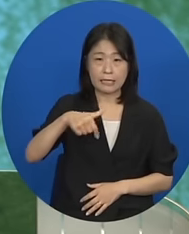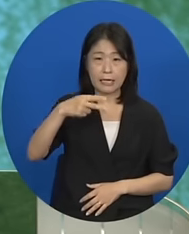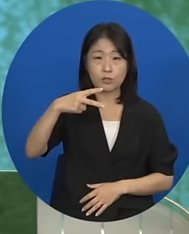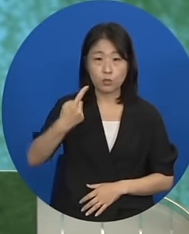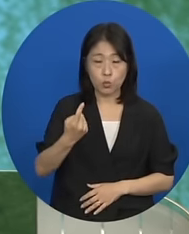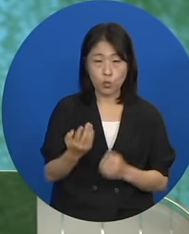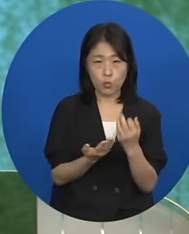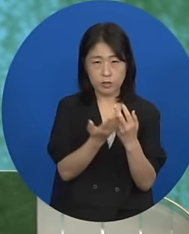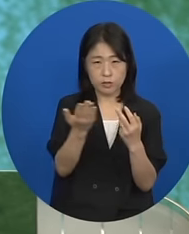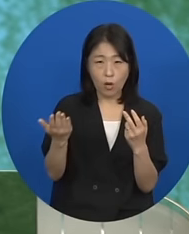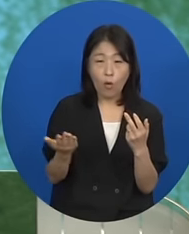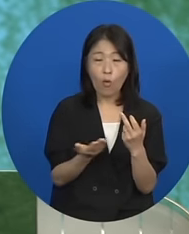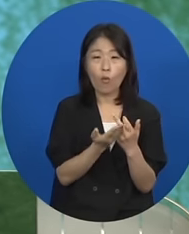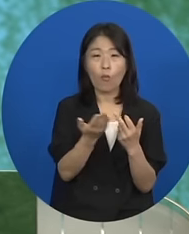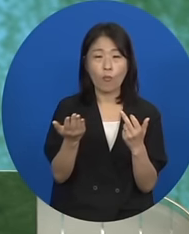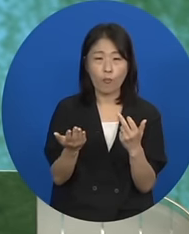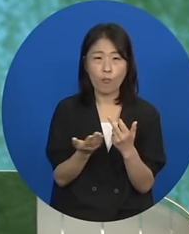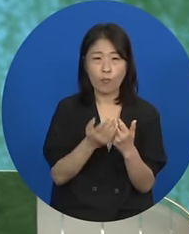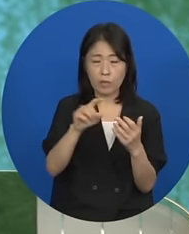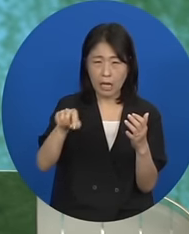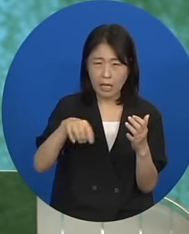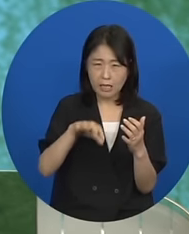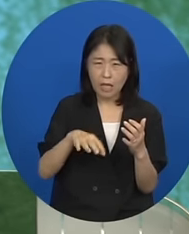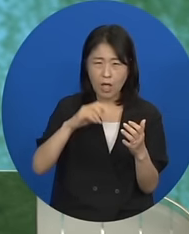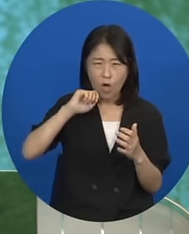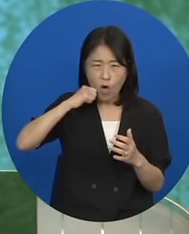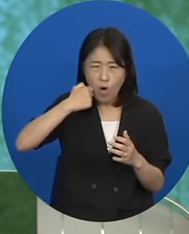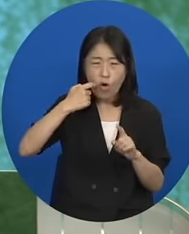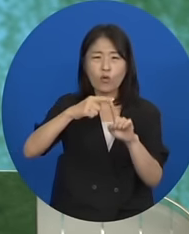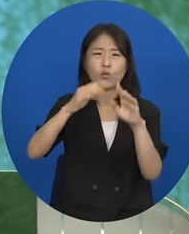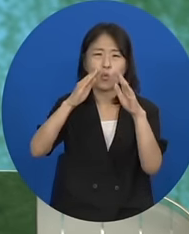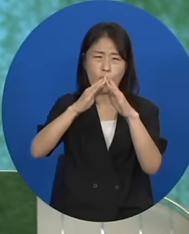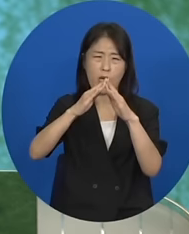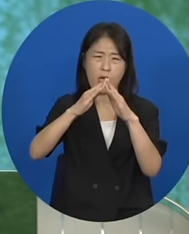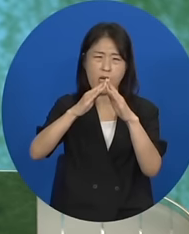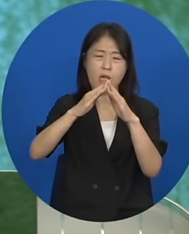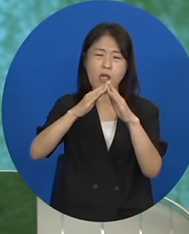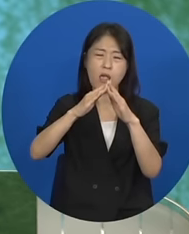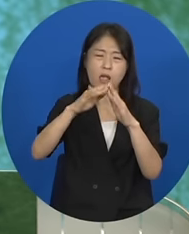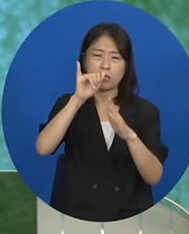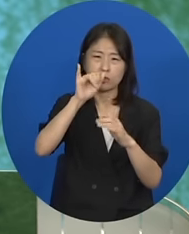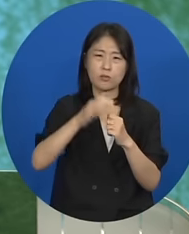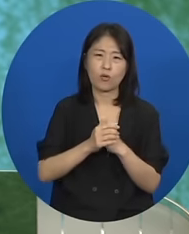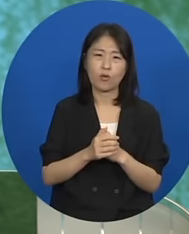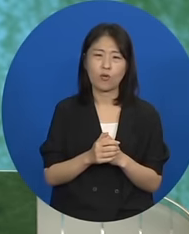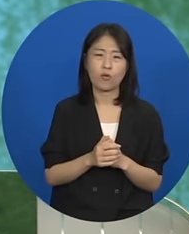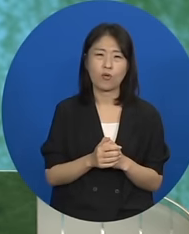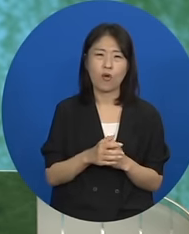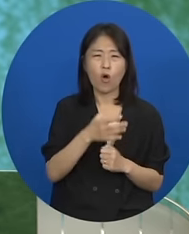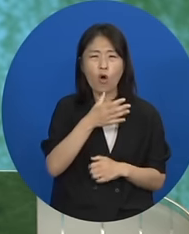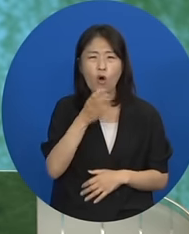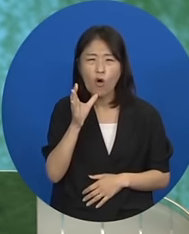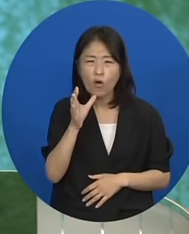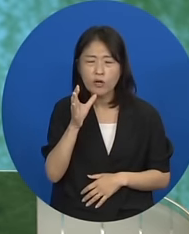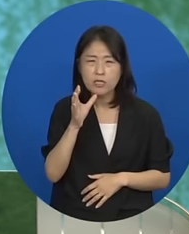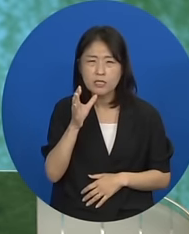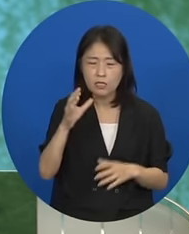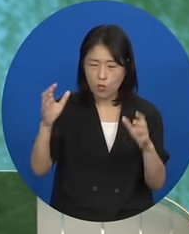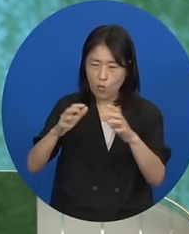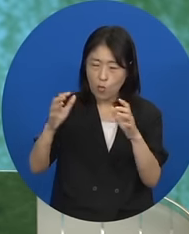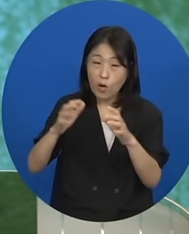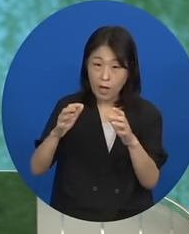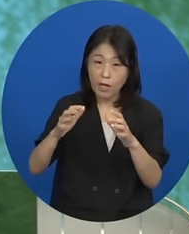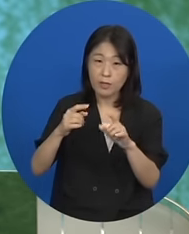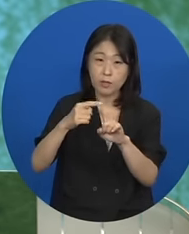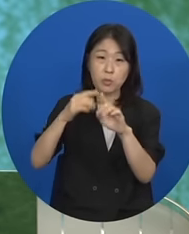어려운 교회들이 섬이니 이제 이제 인구도 점점 줄고 있고 어르신들만 주어 사는데 거기에 있는 교회들이